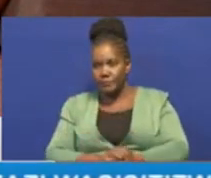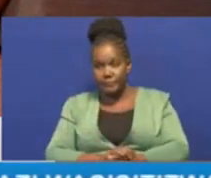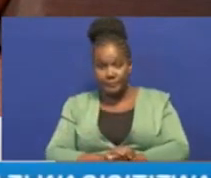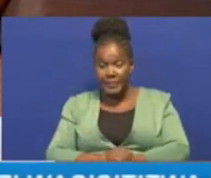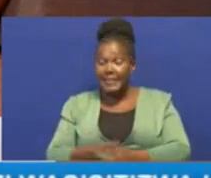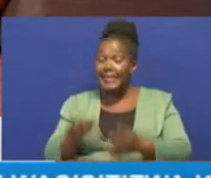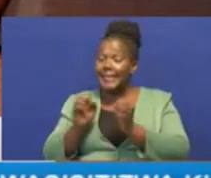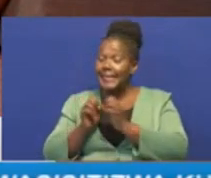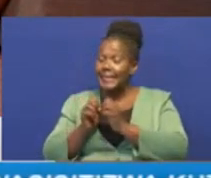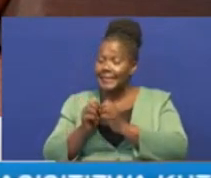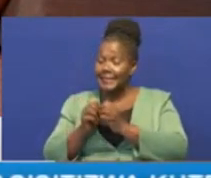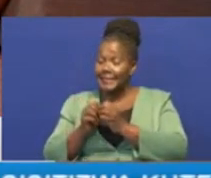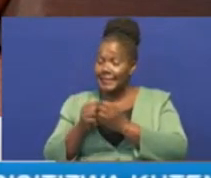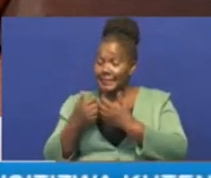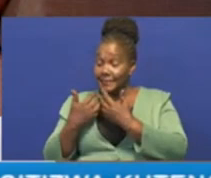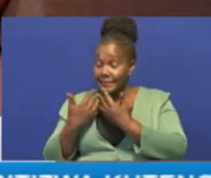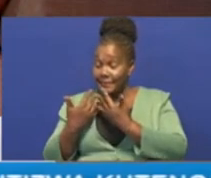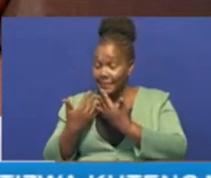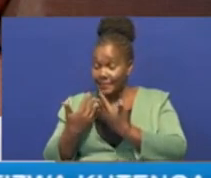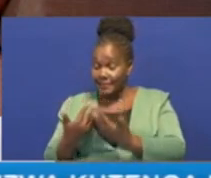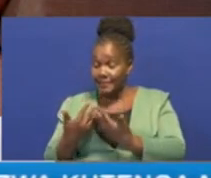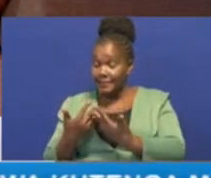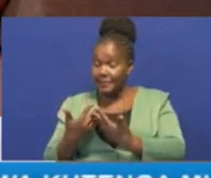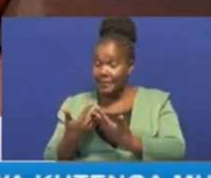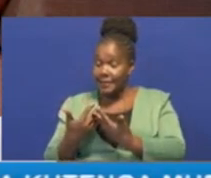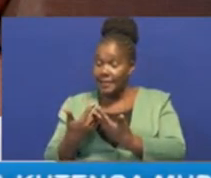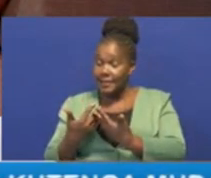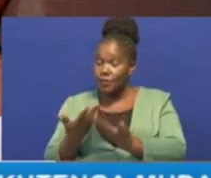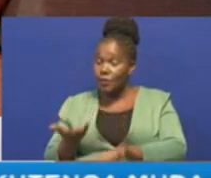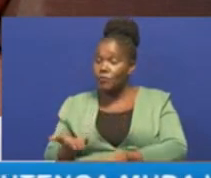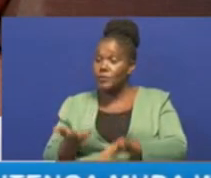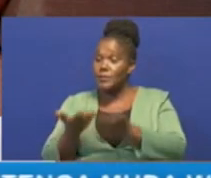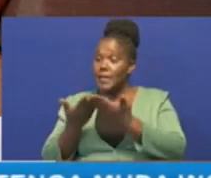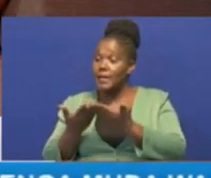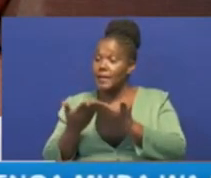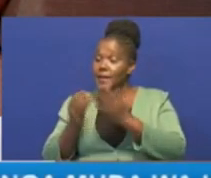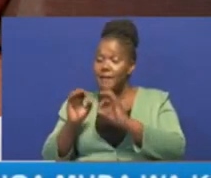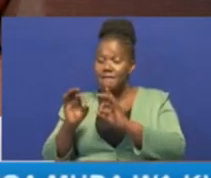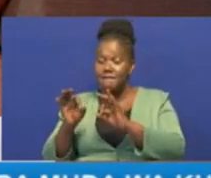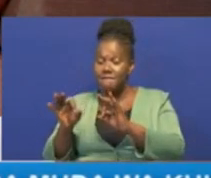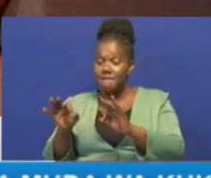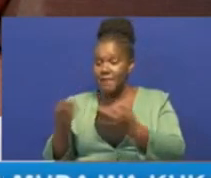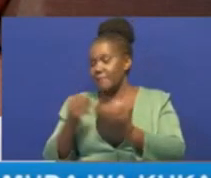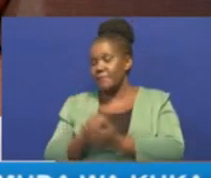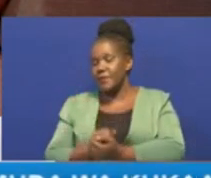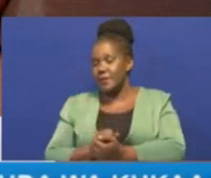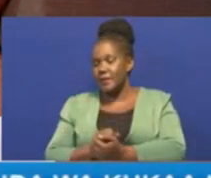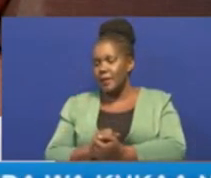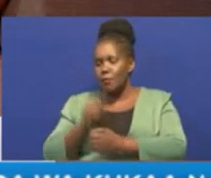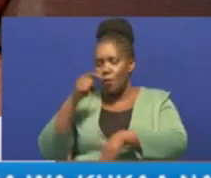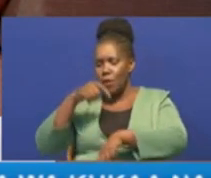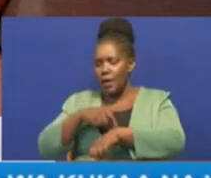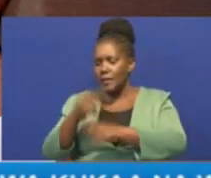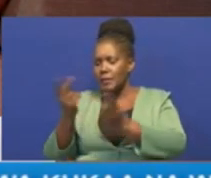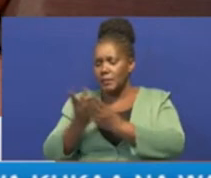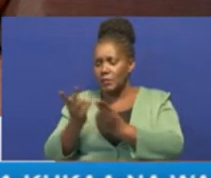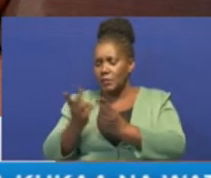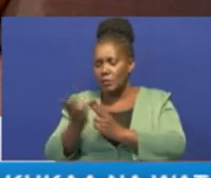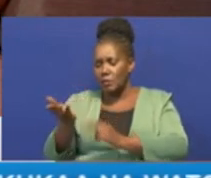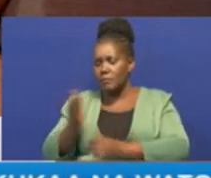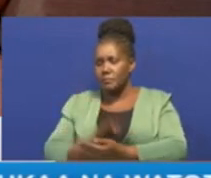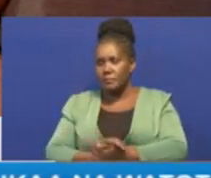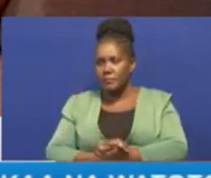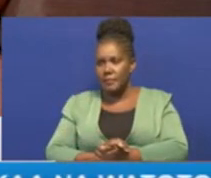na malengo. Ni vipi na hao pia unaweza kuwapa elimu wa masuala ya fedha, wajue namna kuzitumia ili inapofika